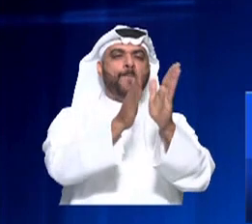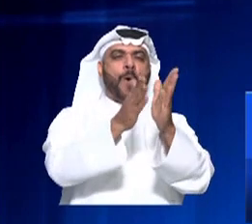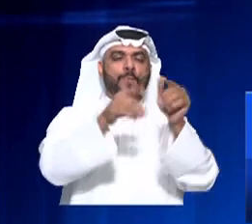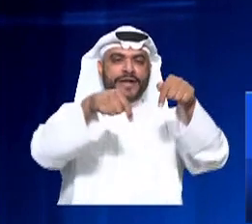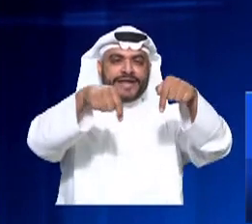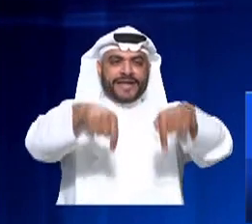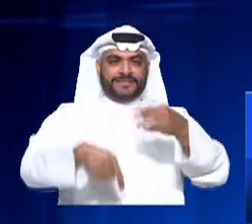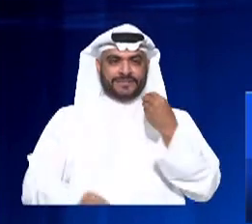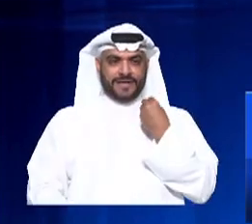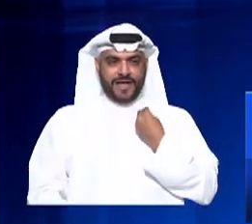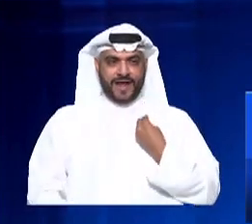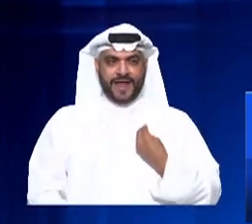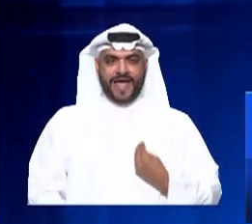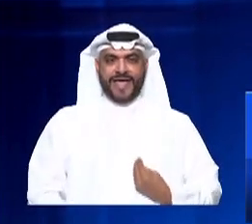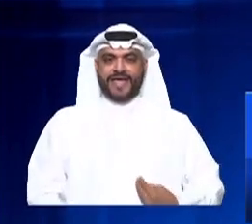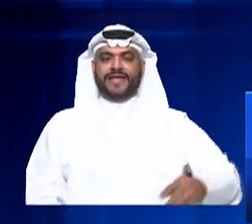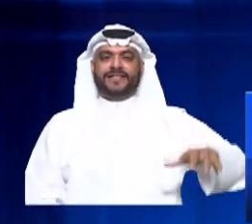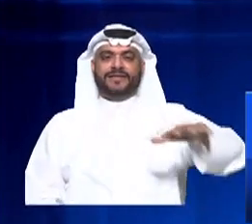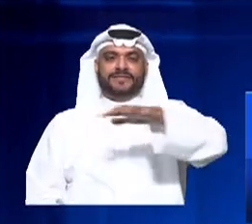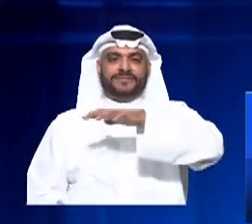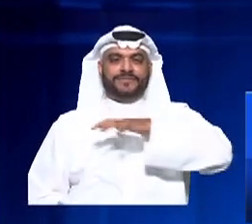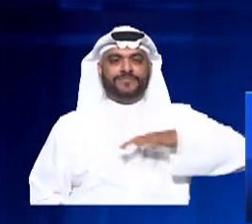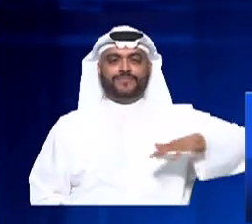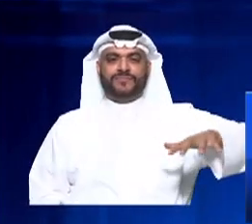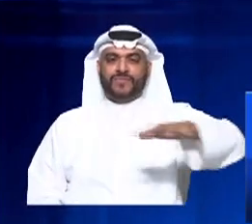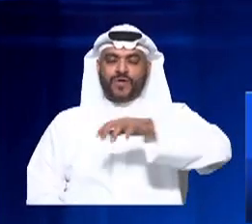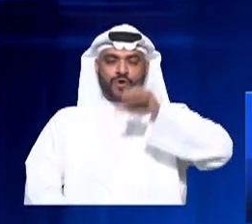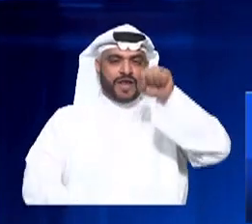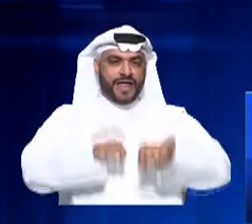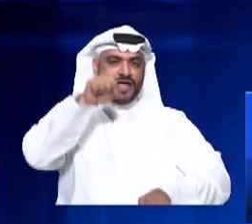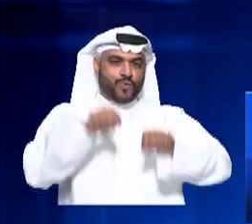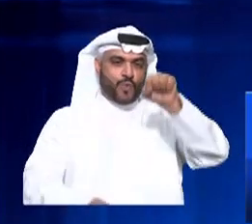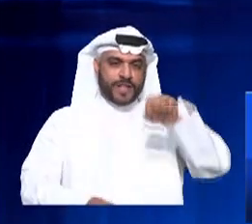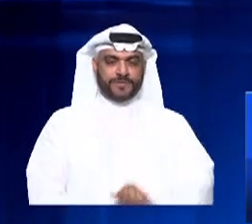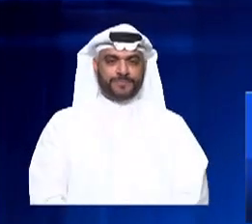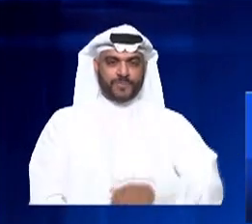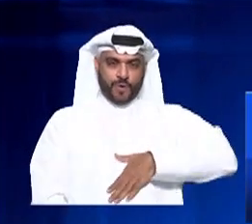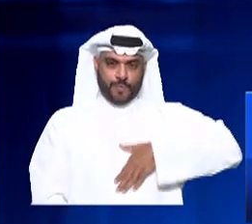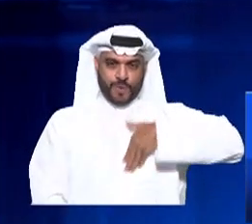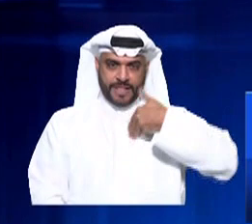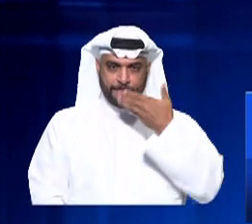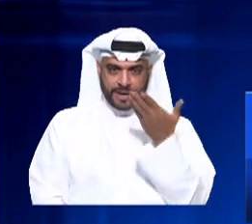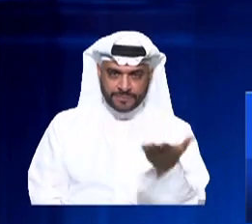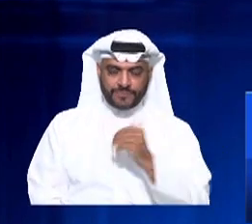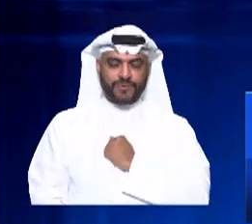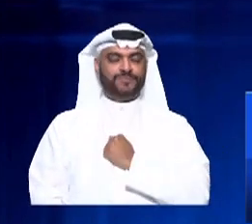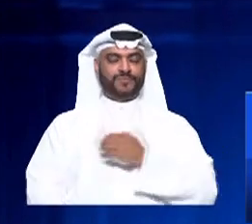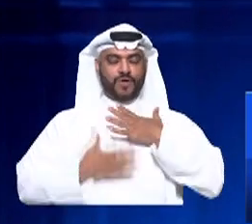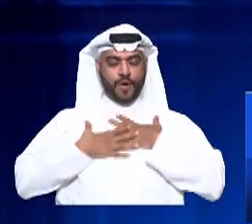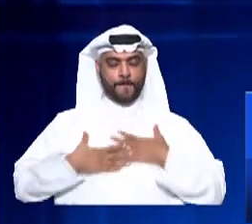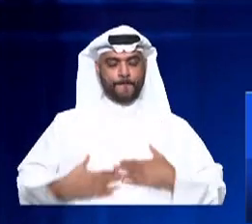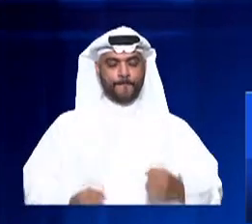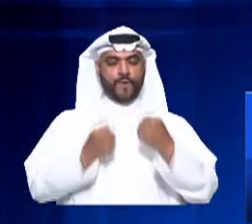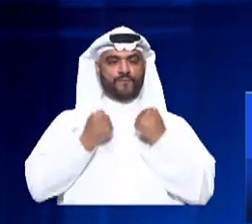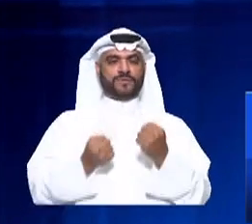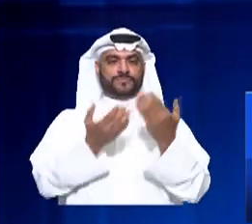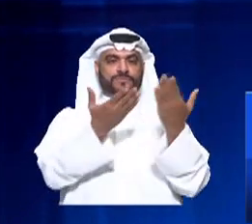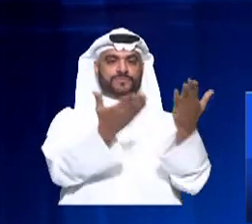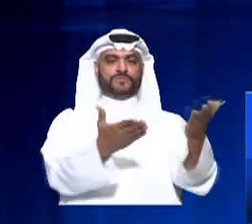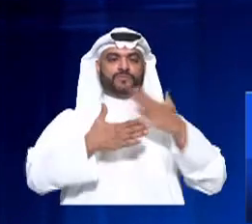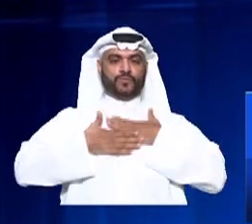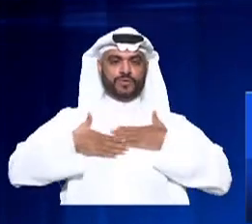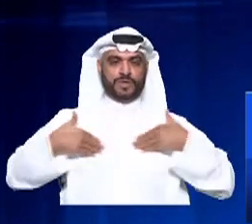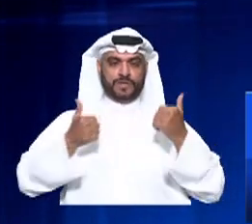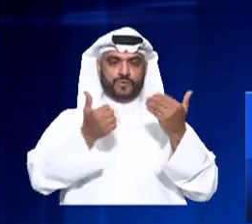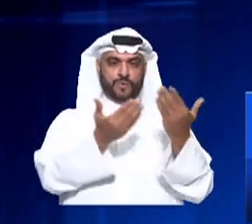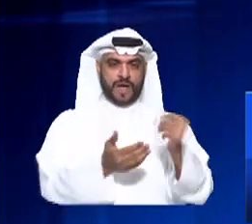حفظه الله عن خالص تهانيه بمناسبة العيد الوطني لبلاده، متمنيا سموه رعاه الله لفخامته